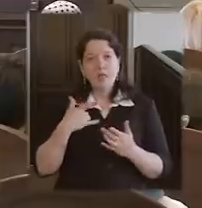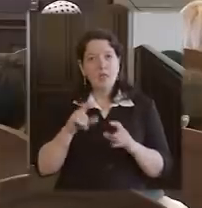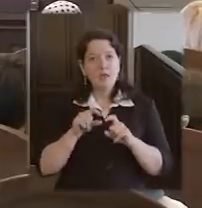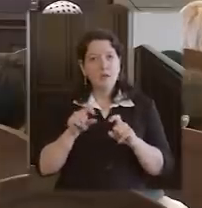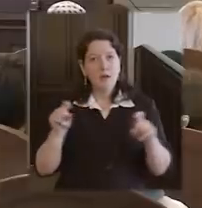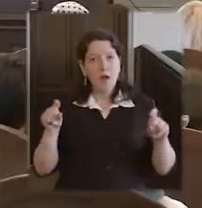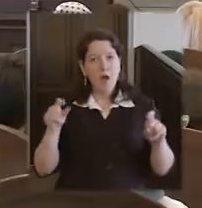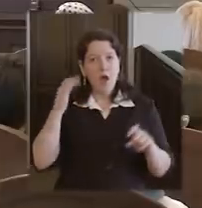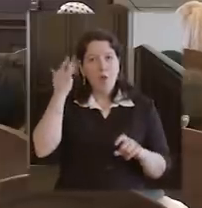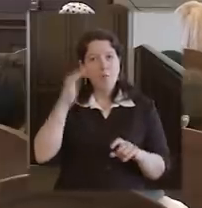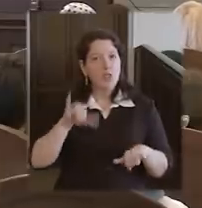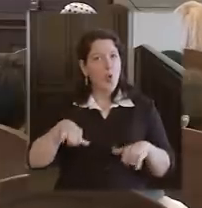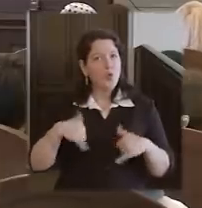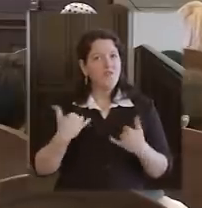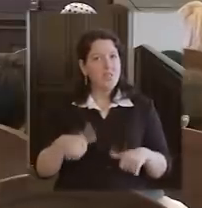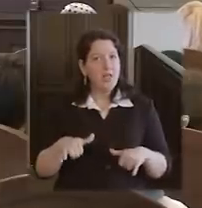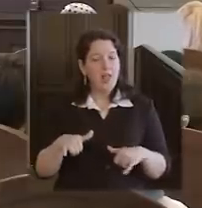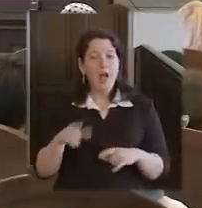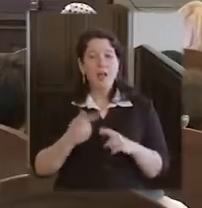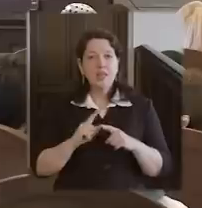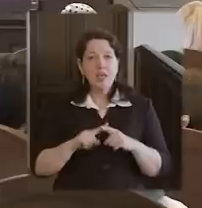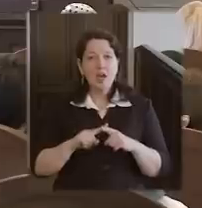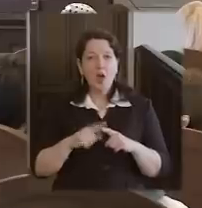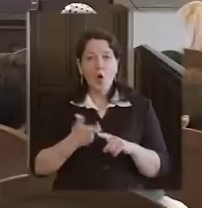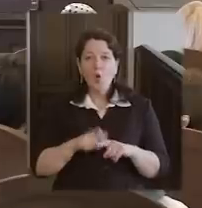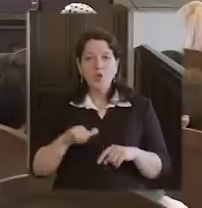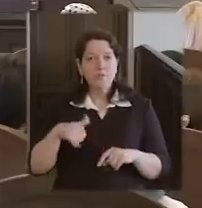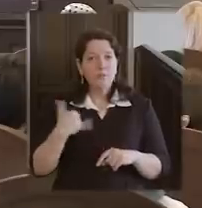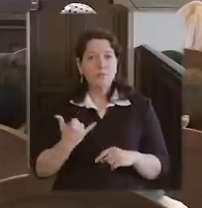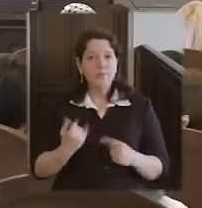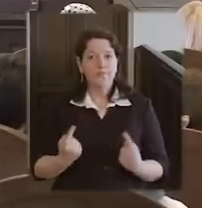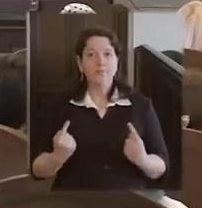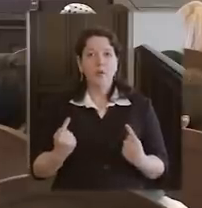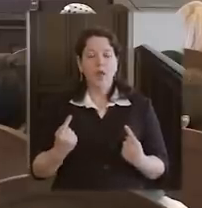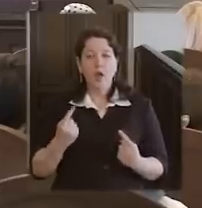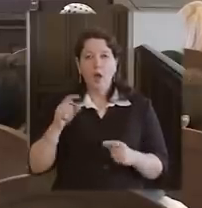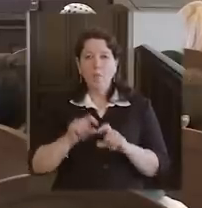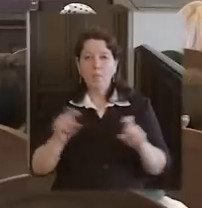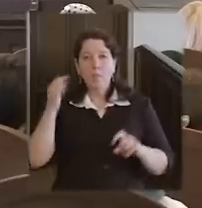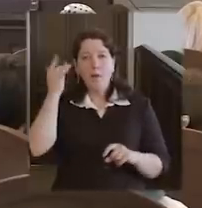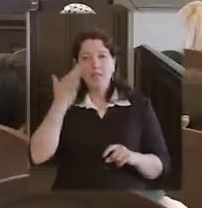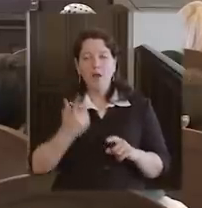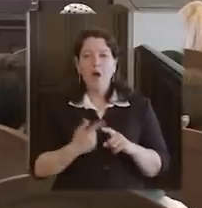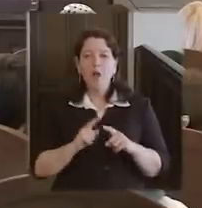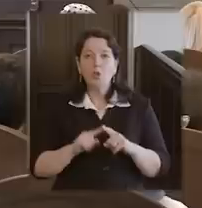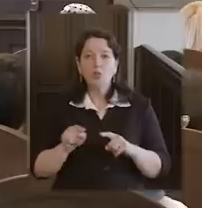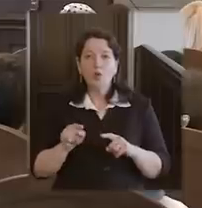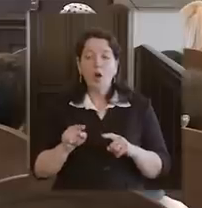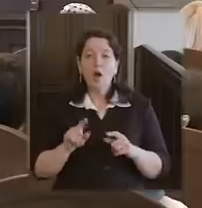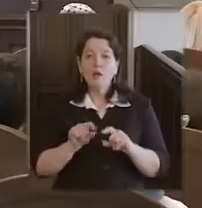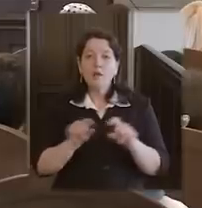мысль, вообще я вам скажу, удивительную, которая как-то меня особенно поразила. Он пишет,